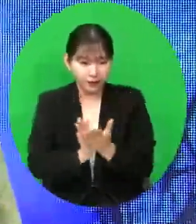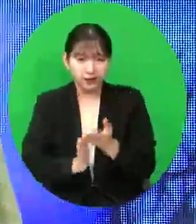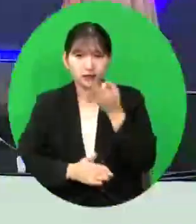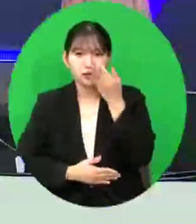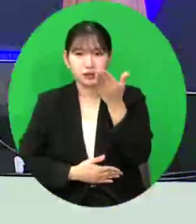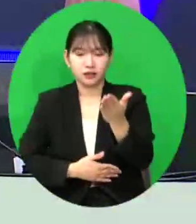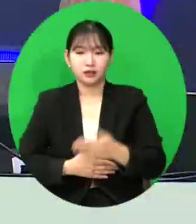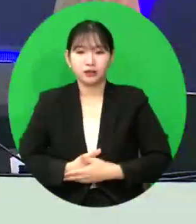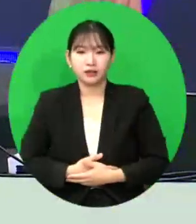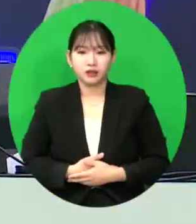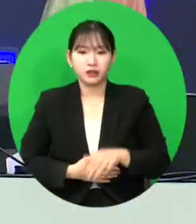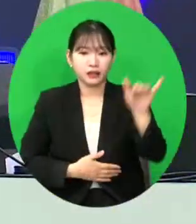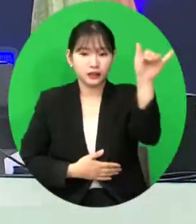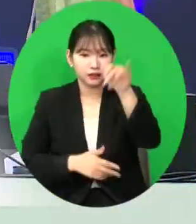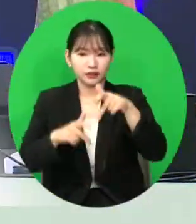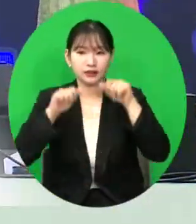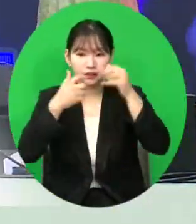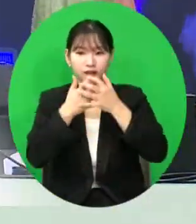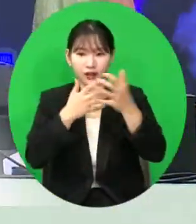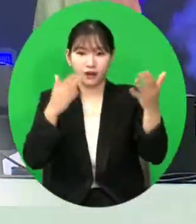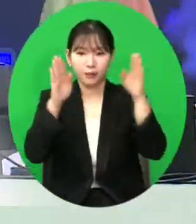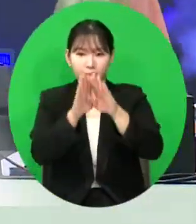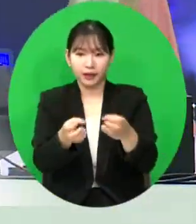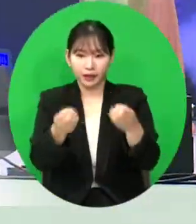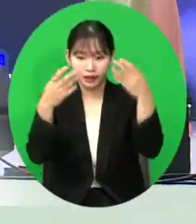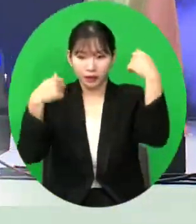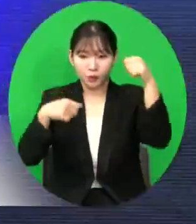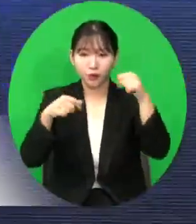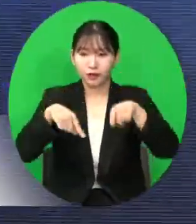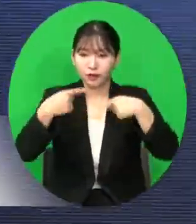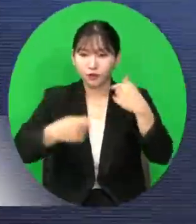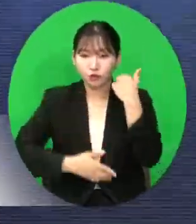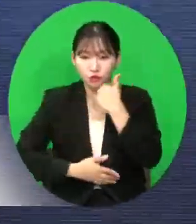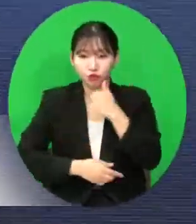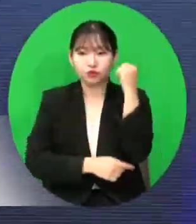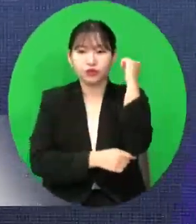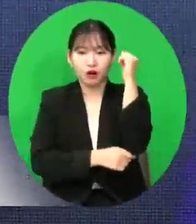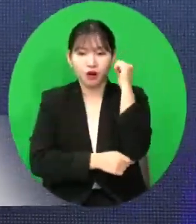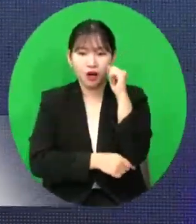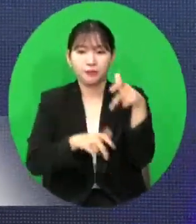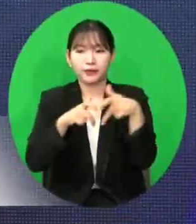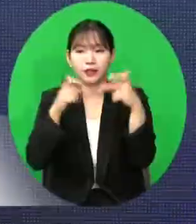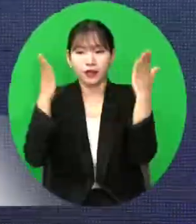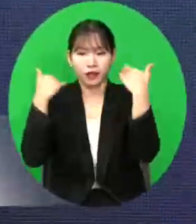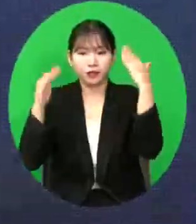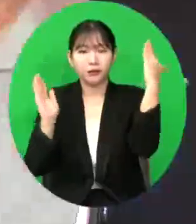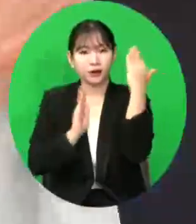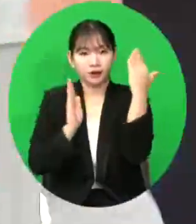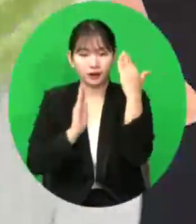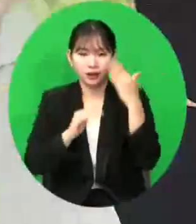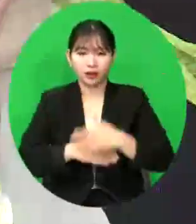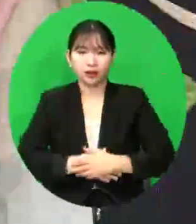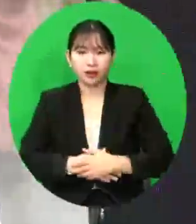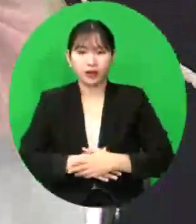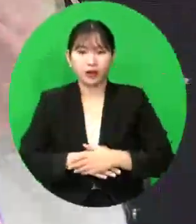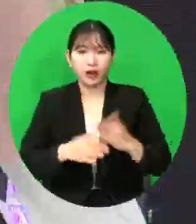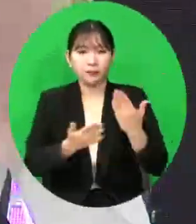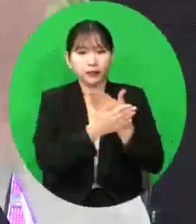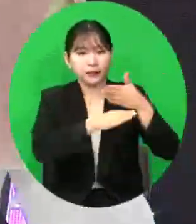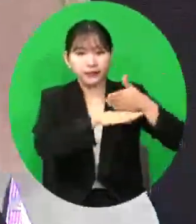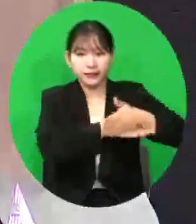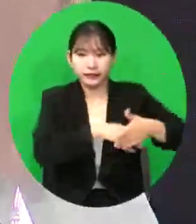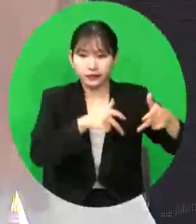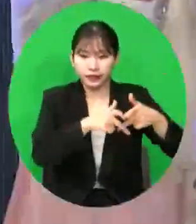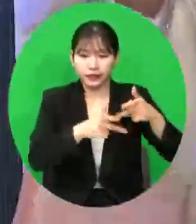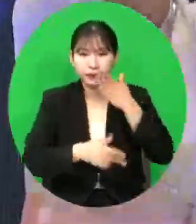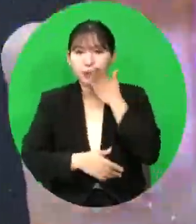표현합니다. 전국 장애인체전 폐막식 공연에 나선 이들은 영암의 한 특수학교 학생들. 발달장애와